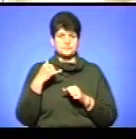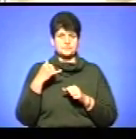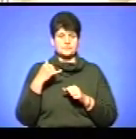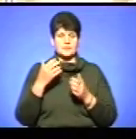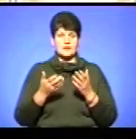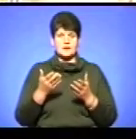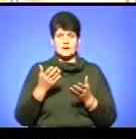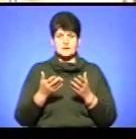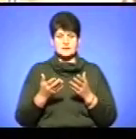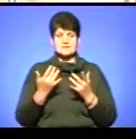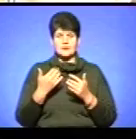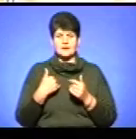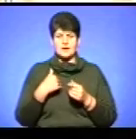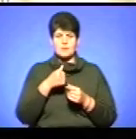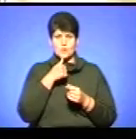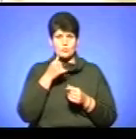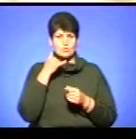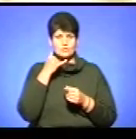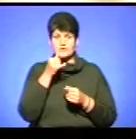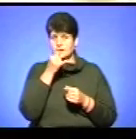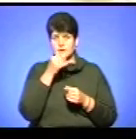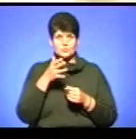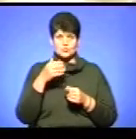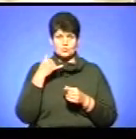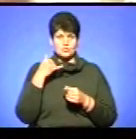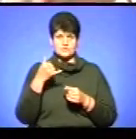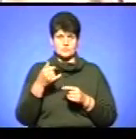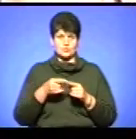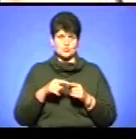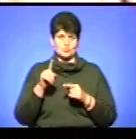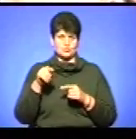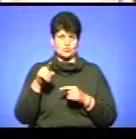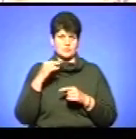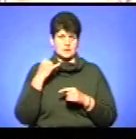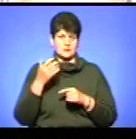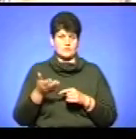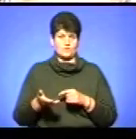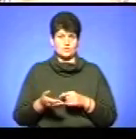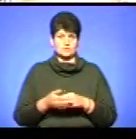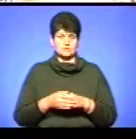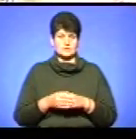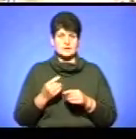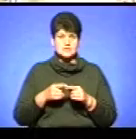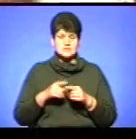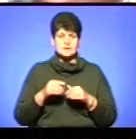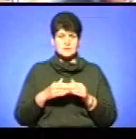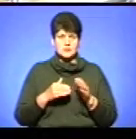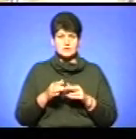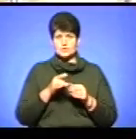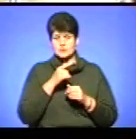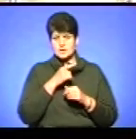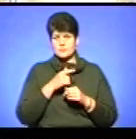Але скільки я пробував дозвонитися, я ніяк не міг дозвонитися по цьому номеру телефону. І це так практично вже на